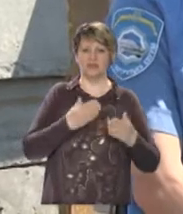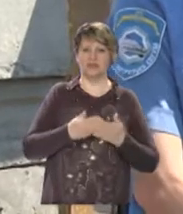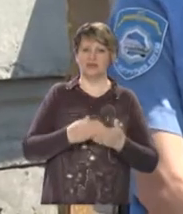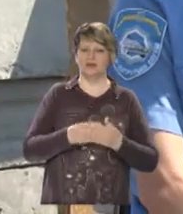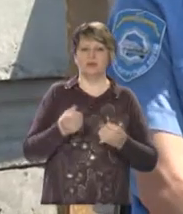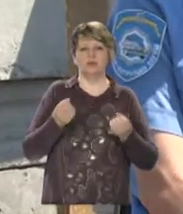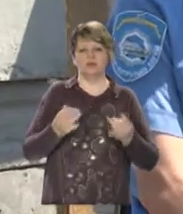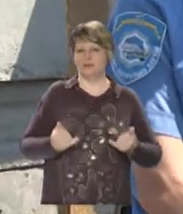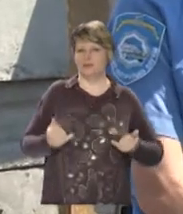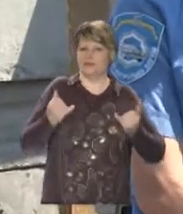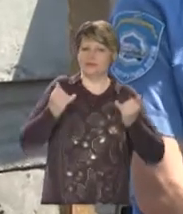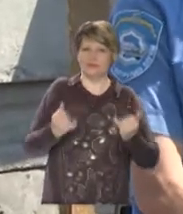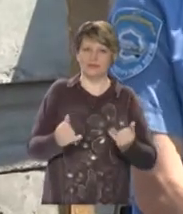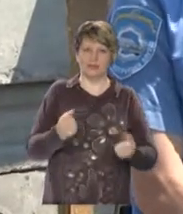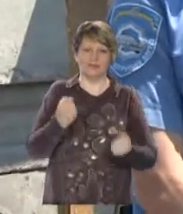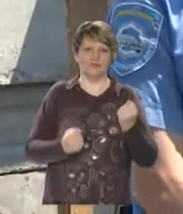про